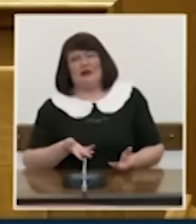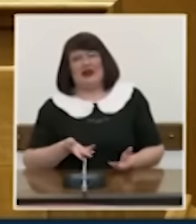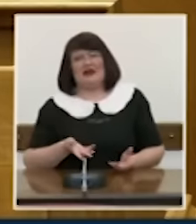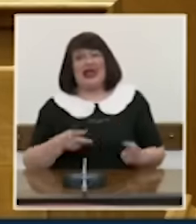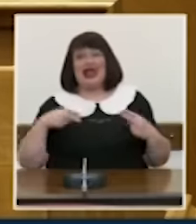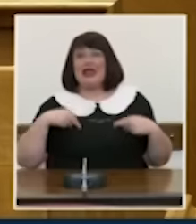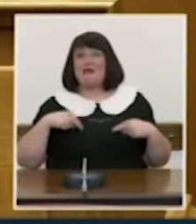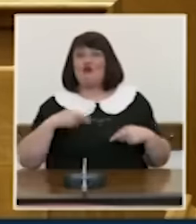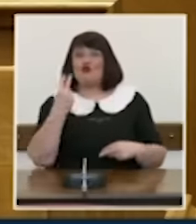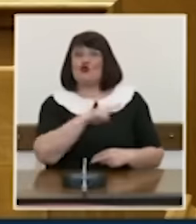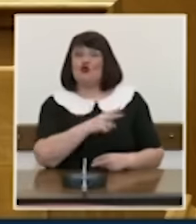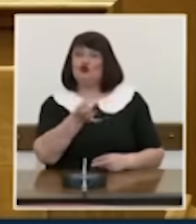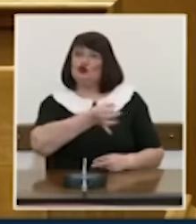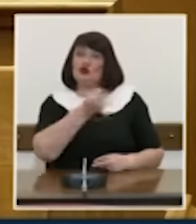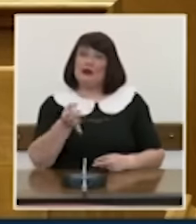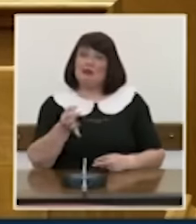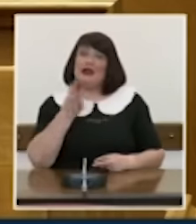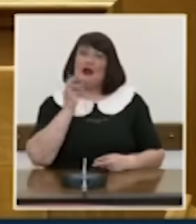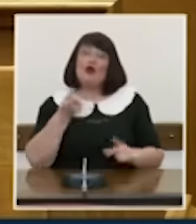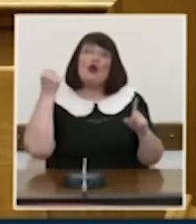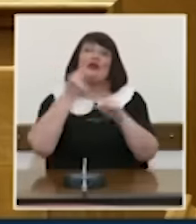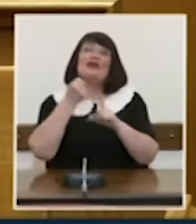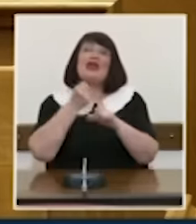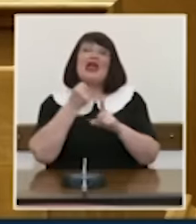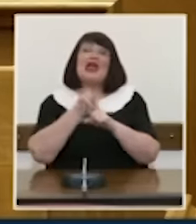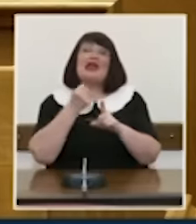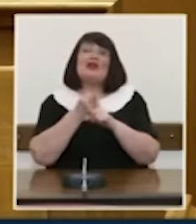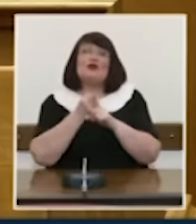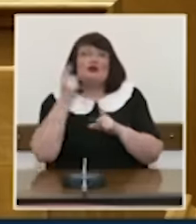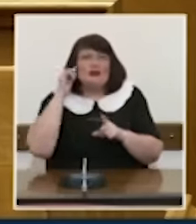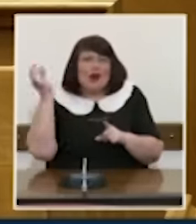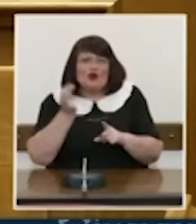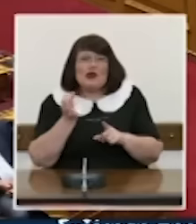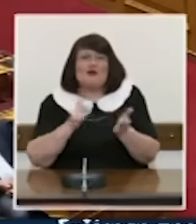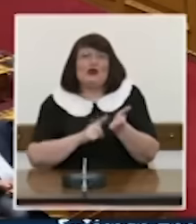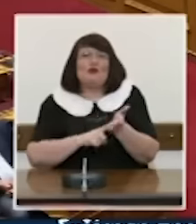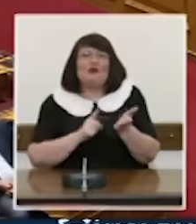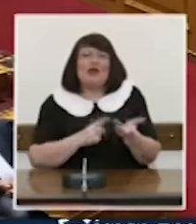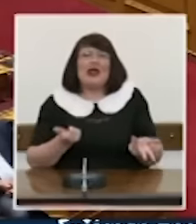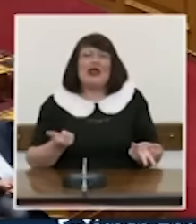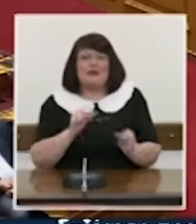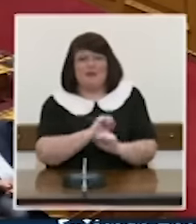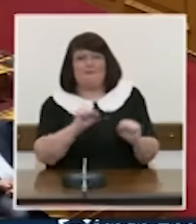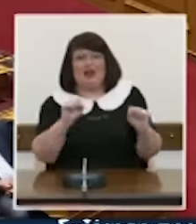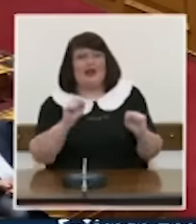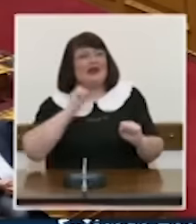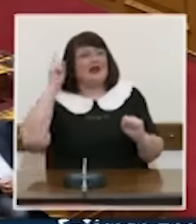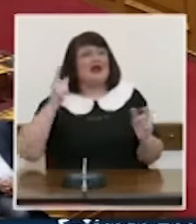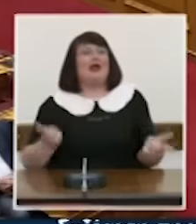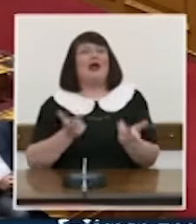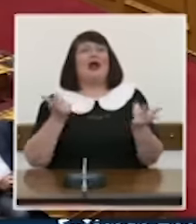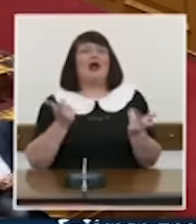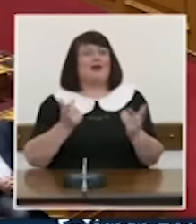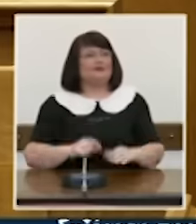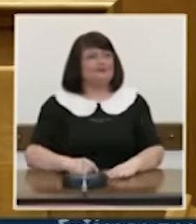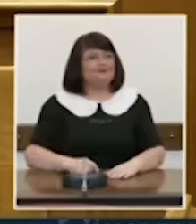σας, επειδή διεκδικούν τα αυτονόητα και σας χαλάνε και τις φιέστες. Εμείς